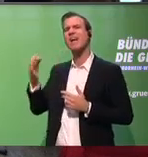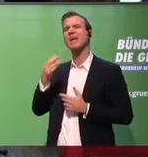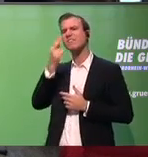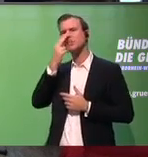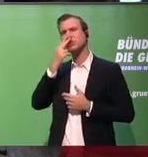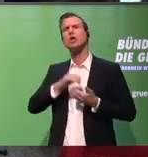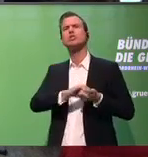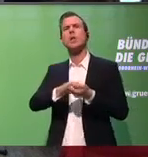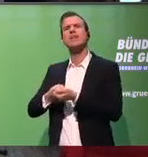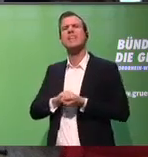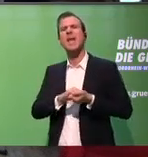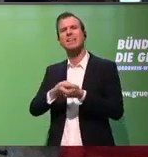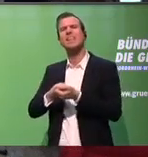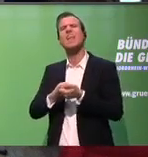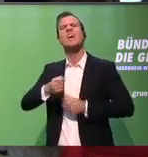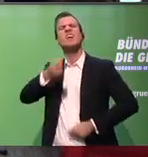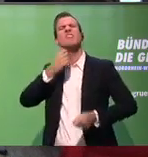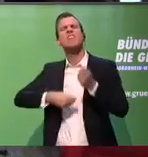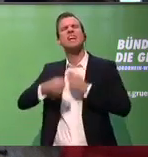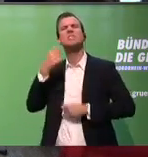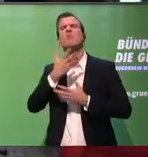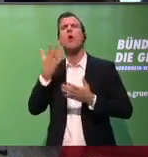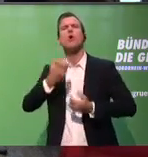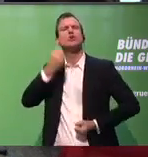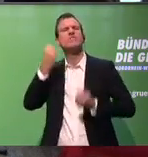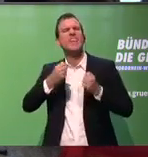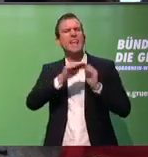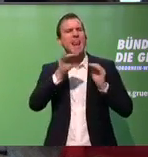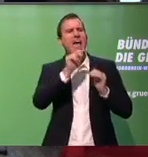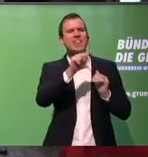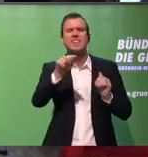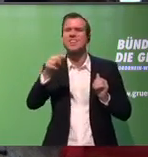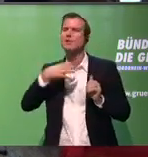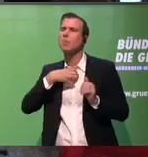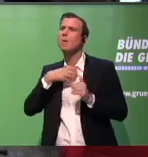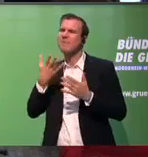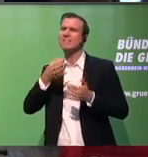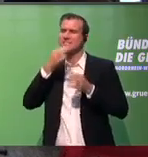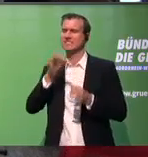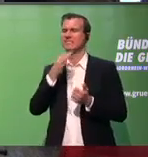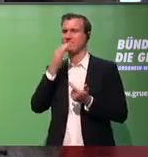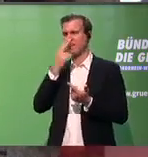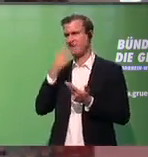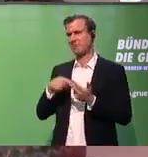Solidarität mit den wirtschaftlich Schwierigkeiten steckenden verschuldeten Ländern konkret aus?